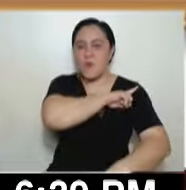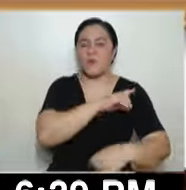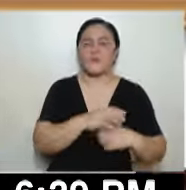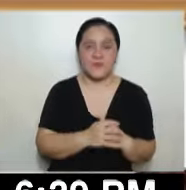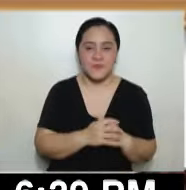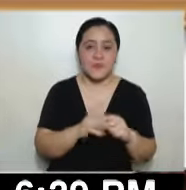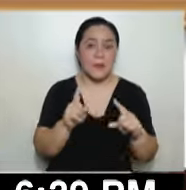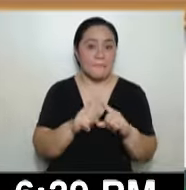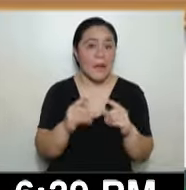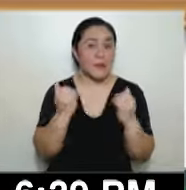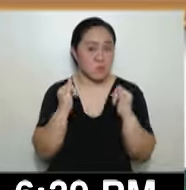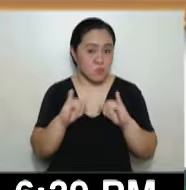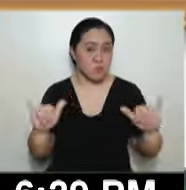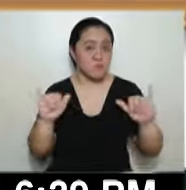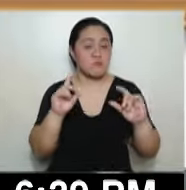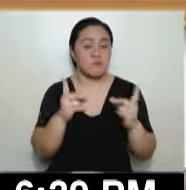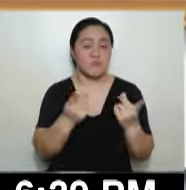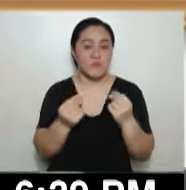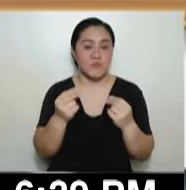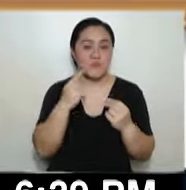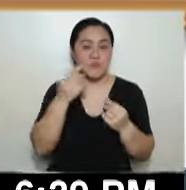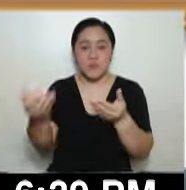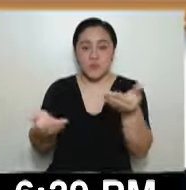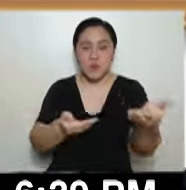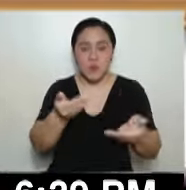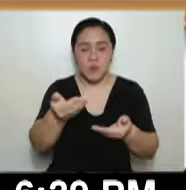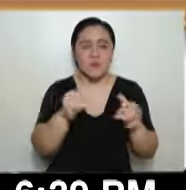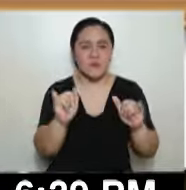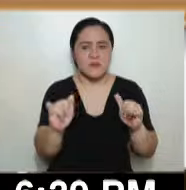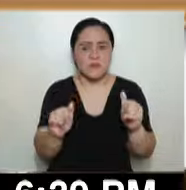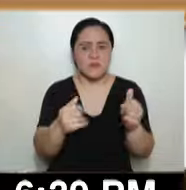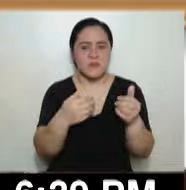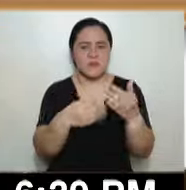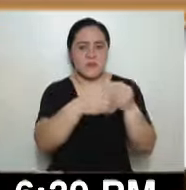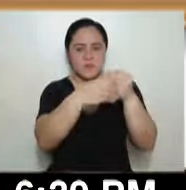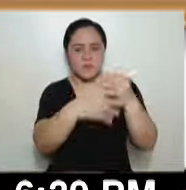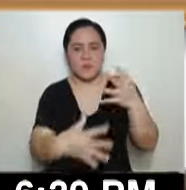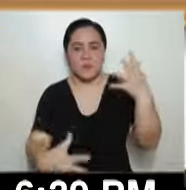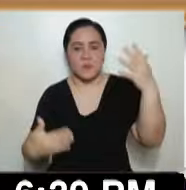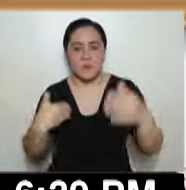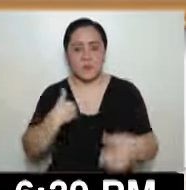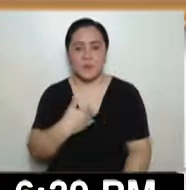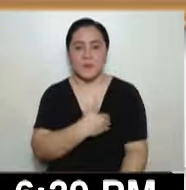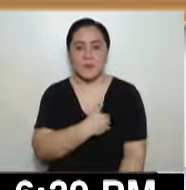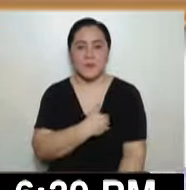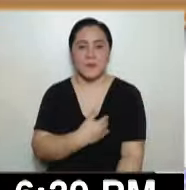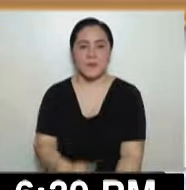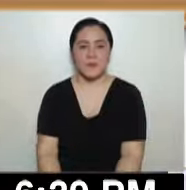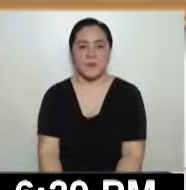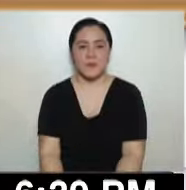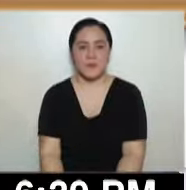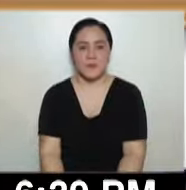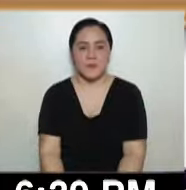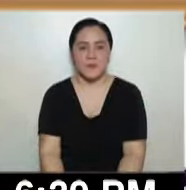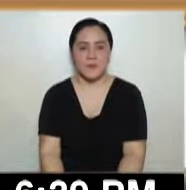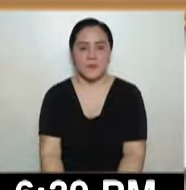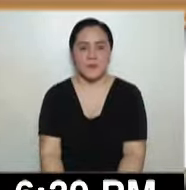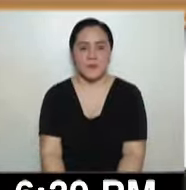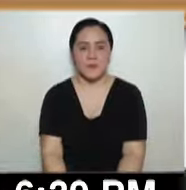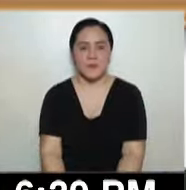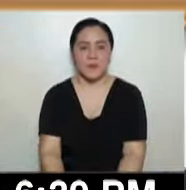lamang na ang mga ire-recruit nila ay galing sa kanilang hanay, sa kanilang miyembro. So kaya po, kumbaga